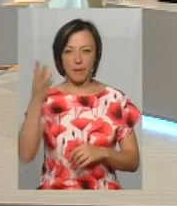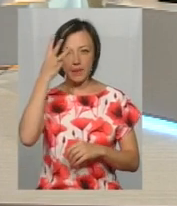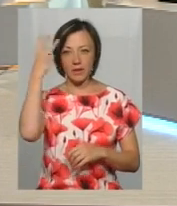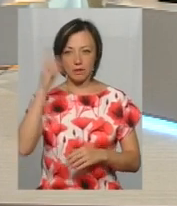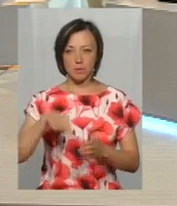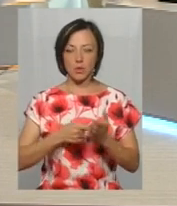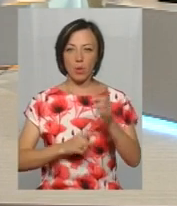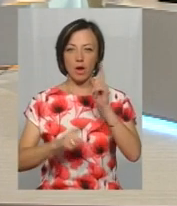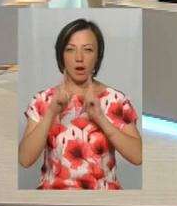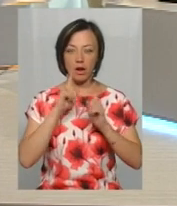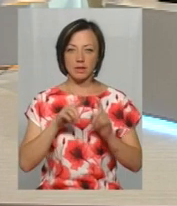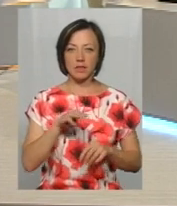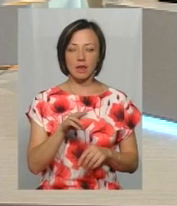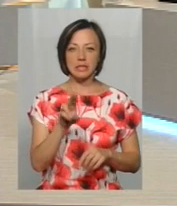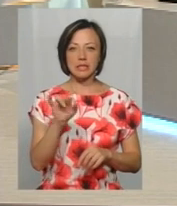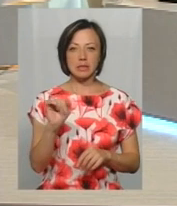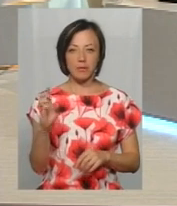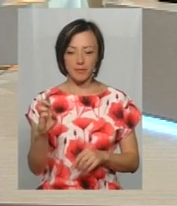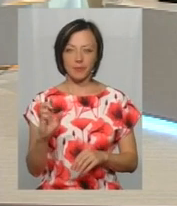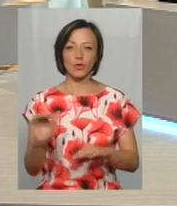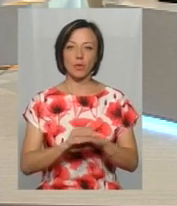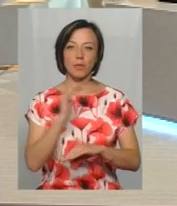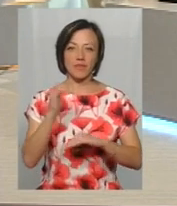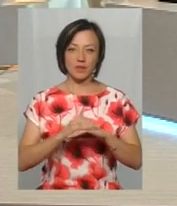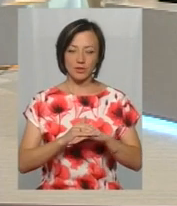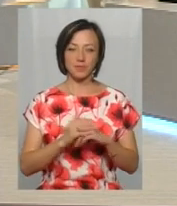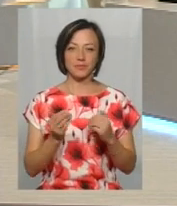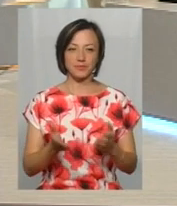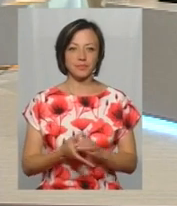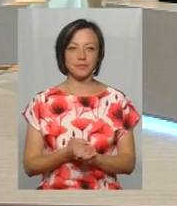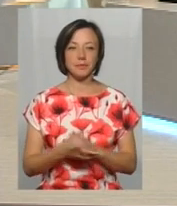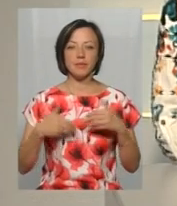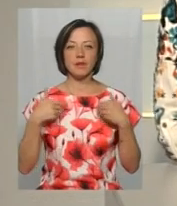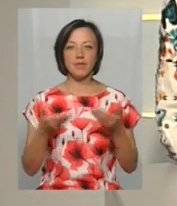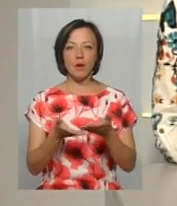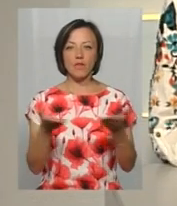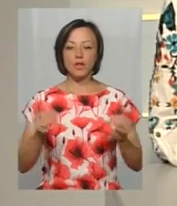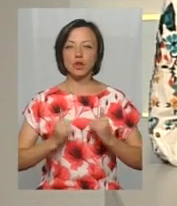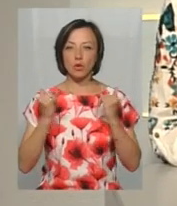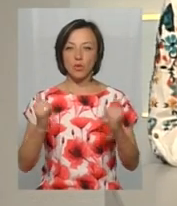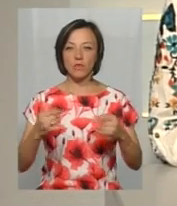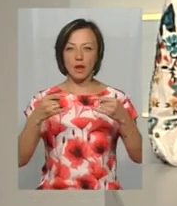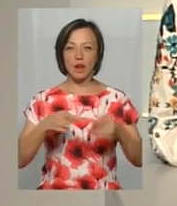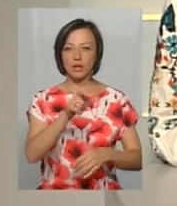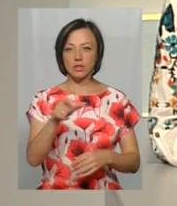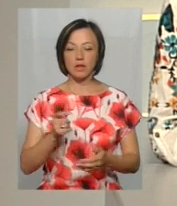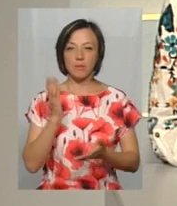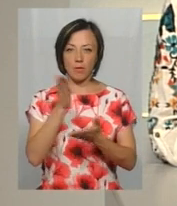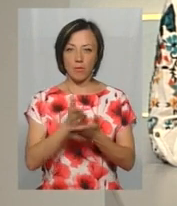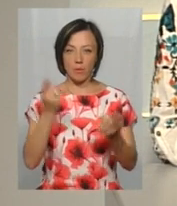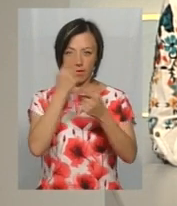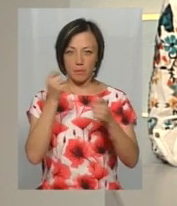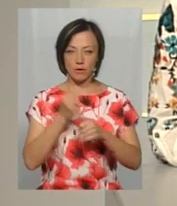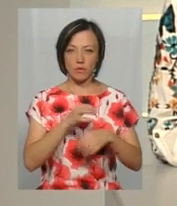Хмельницької міської ради Тетяною Циб. Добрий вечір. Доброго дня. Вітаю вас, шановні глядачі. Для вас у студії наживо працюють